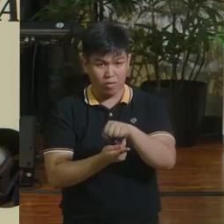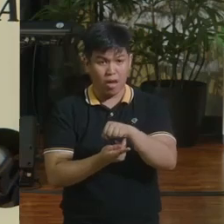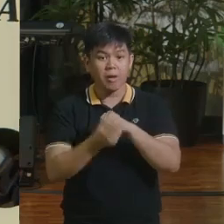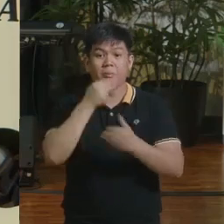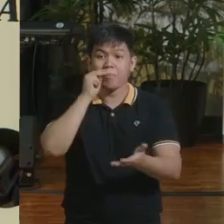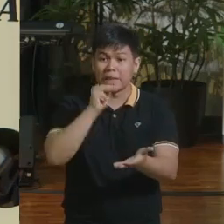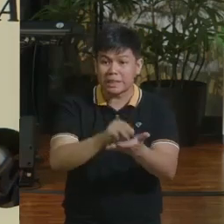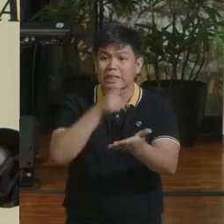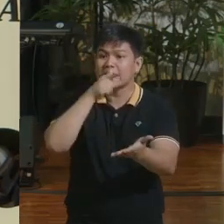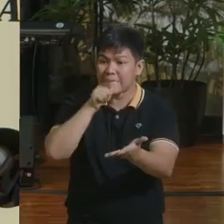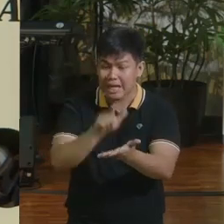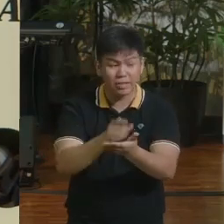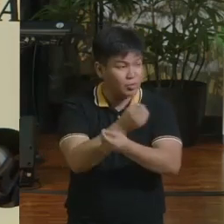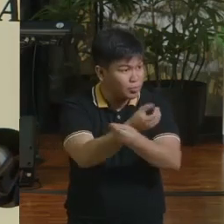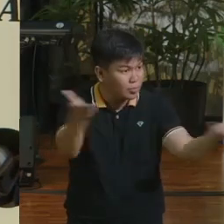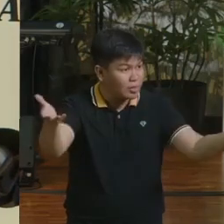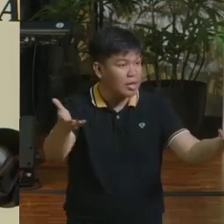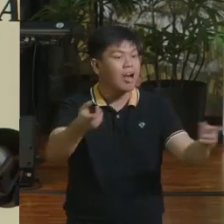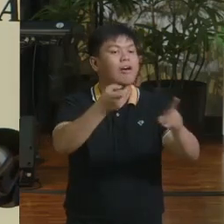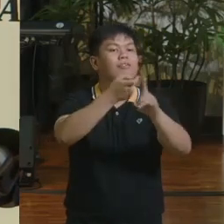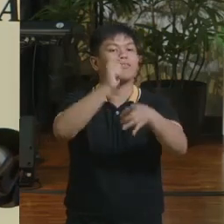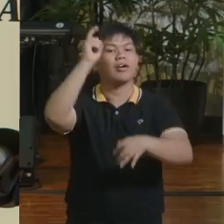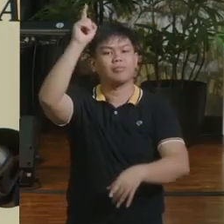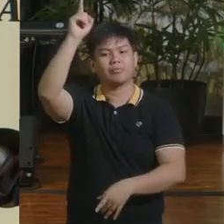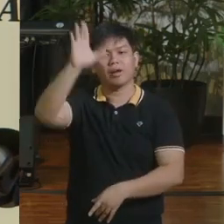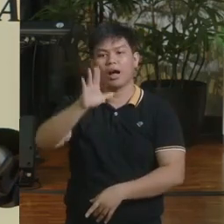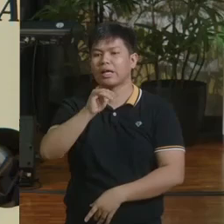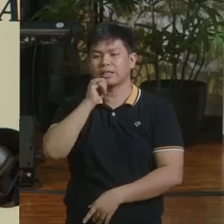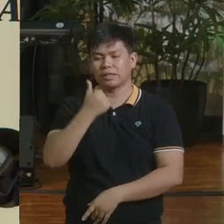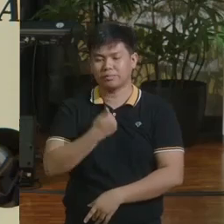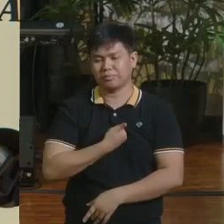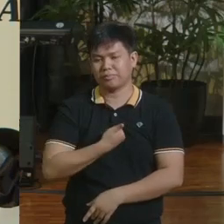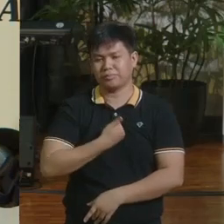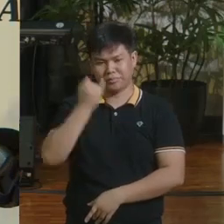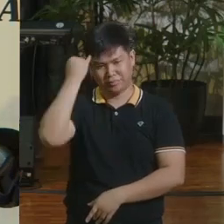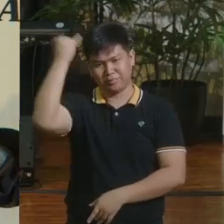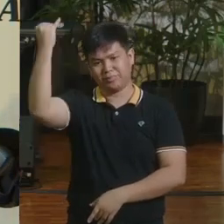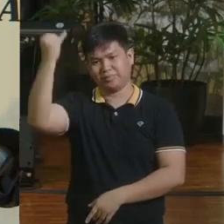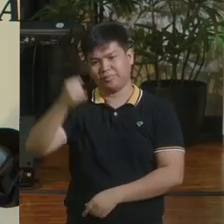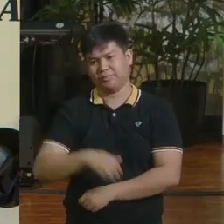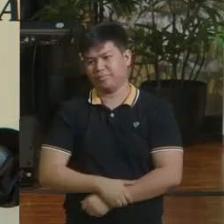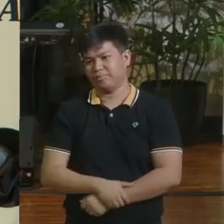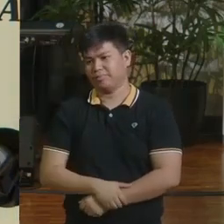Diyos. Pangatlo, yung kanyang paghahanda